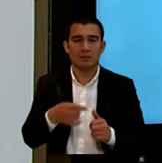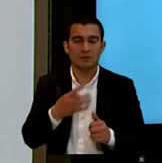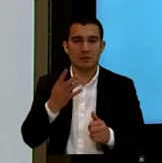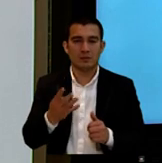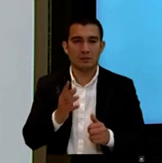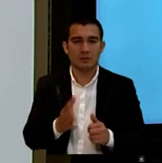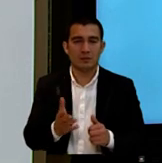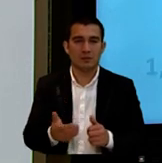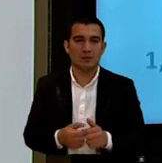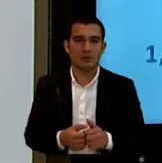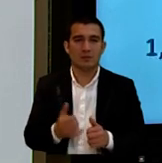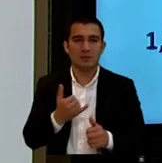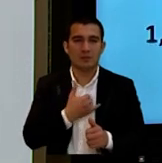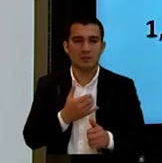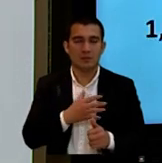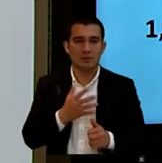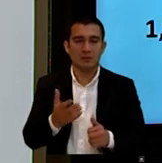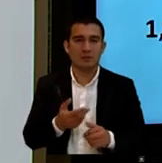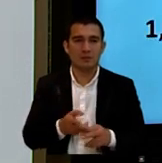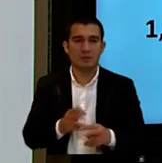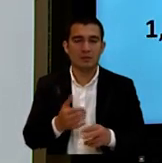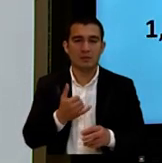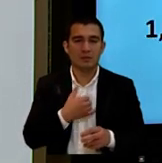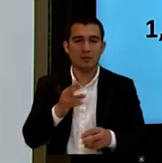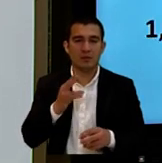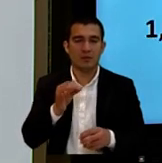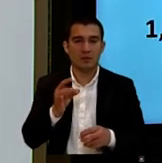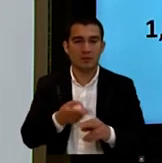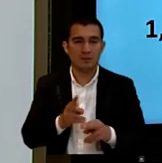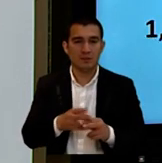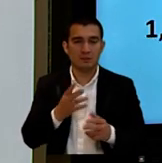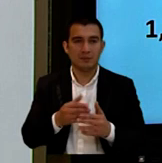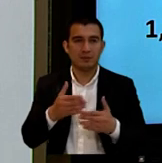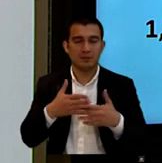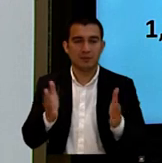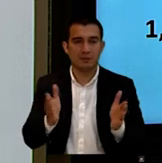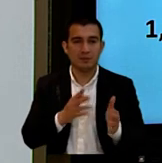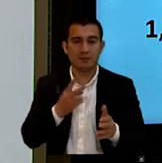kelib chiqadi. Biz hozir devorni